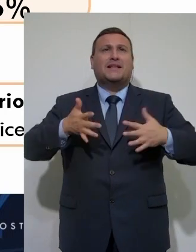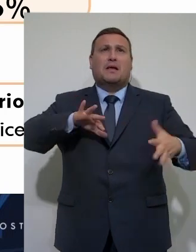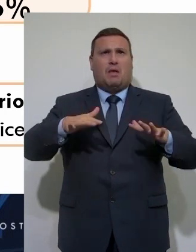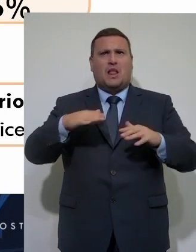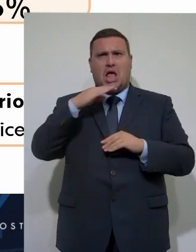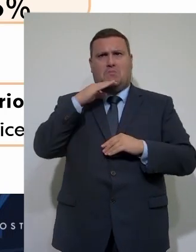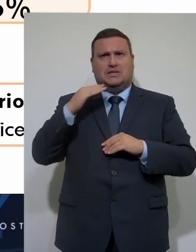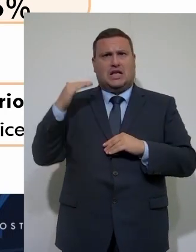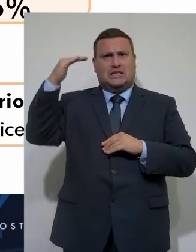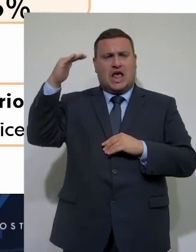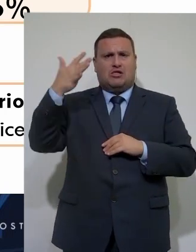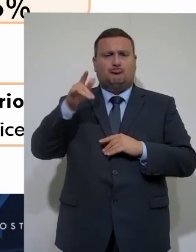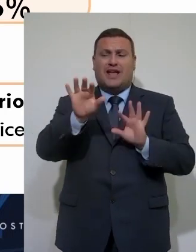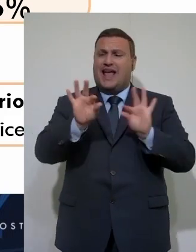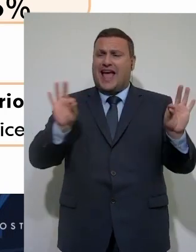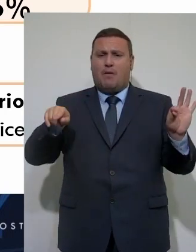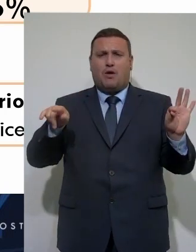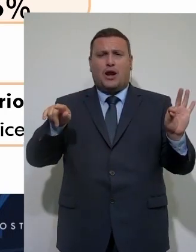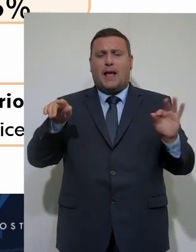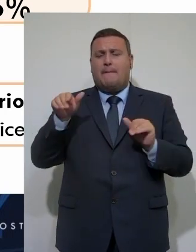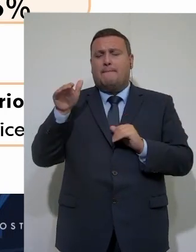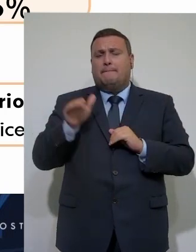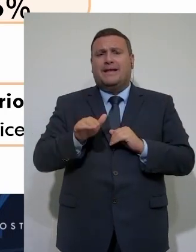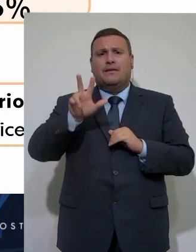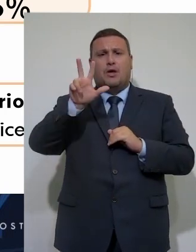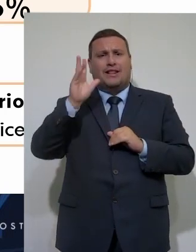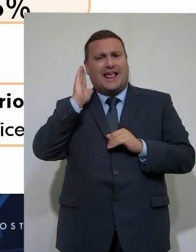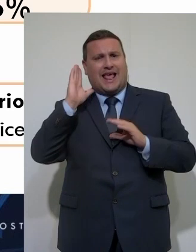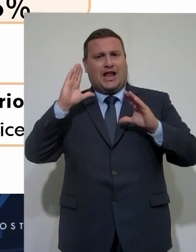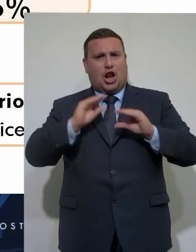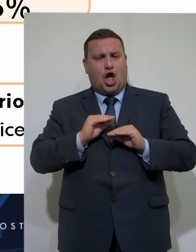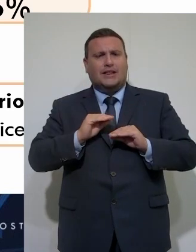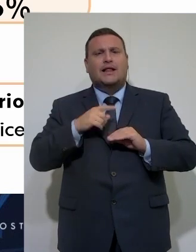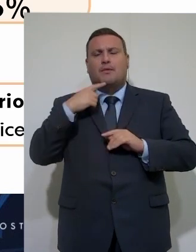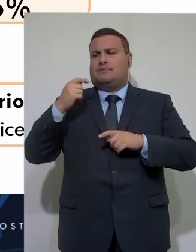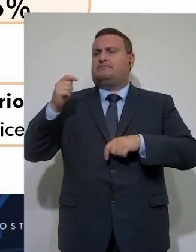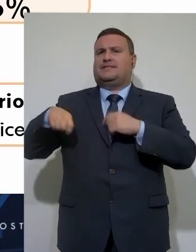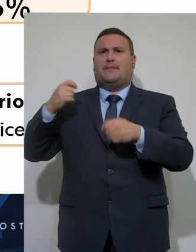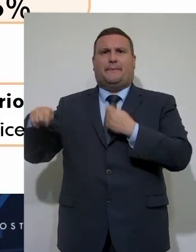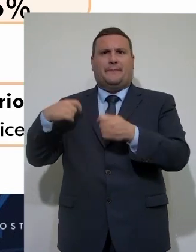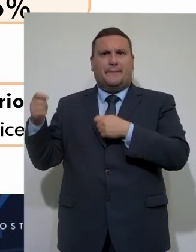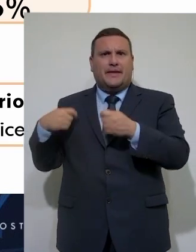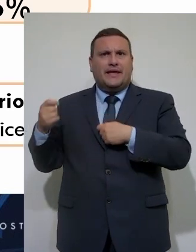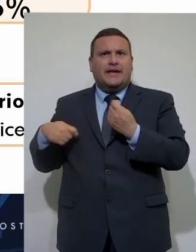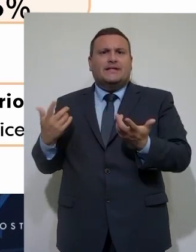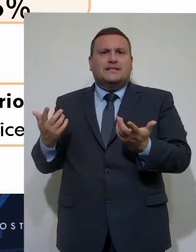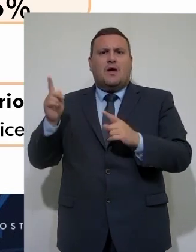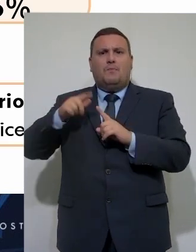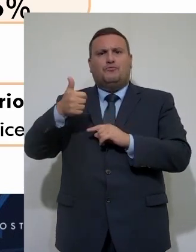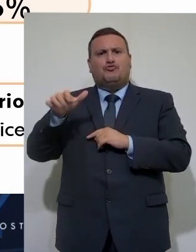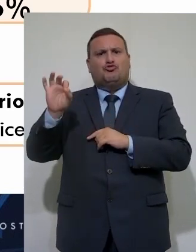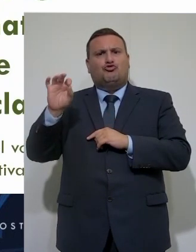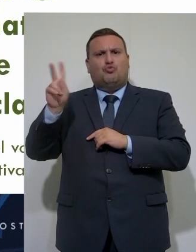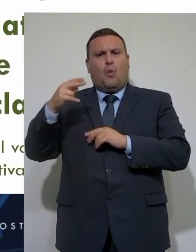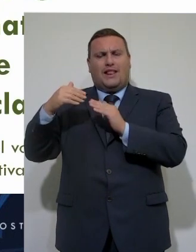elevata, metà del campione almeno 3 notti o di più, ed una spesa un po' differente ma comunque consistente anche chi spende da 150 euro